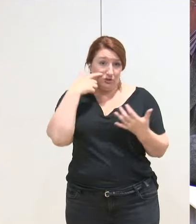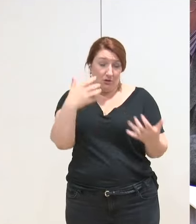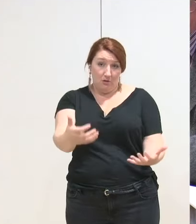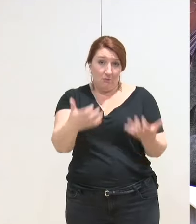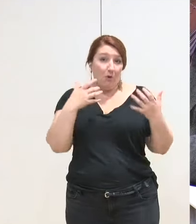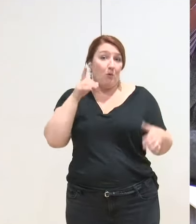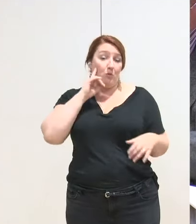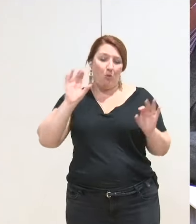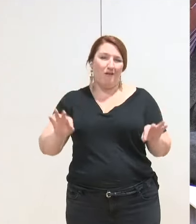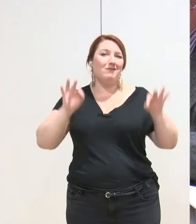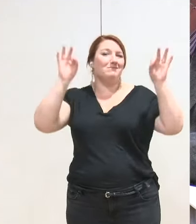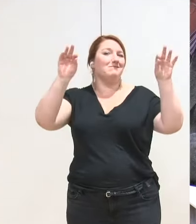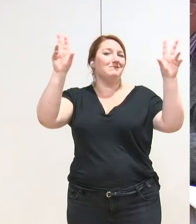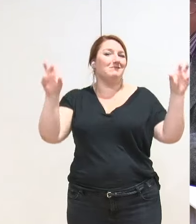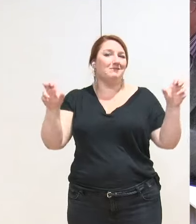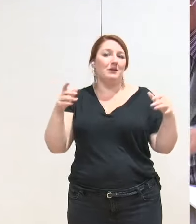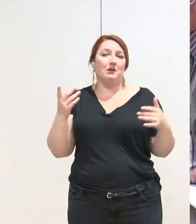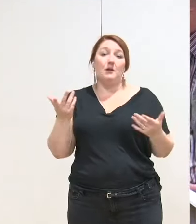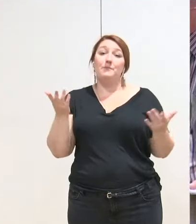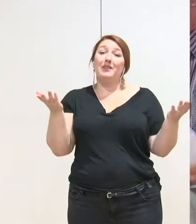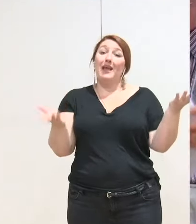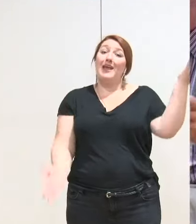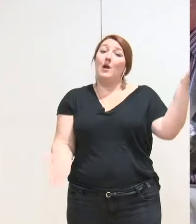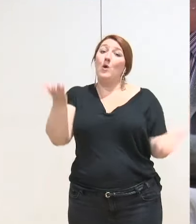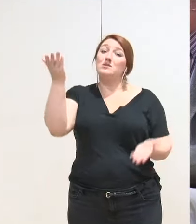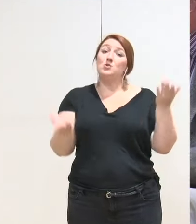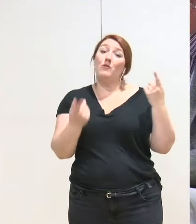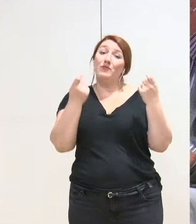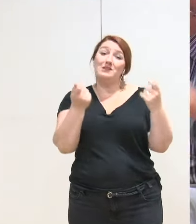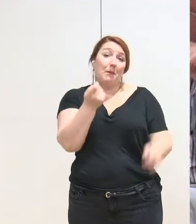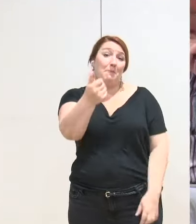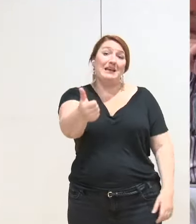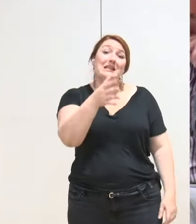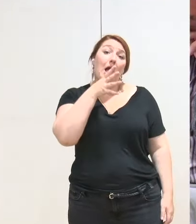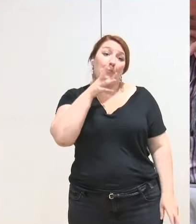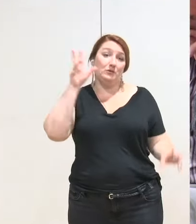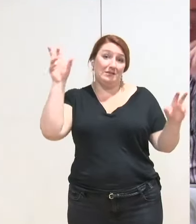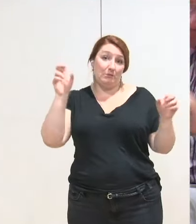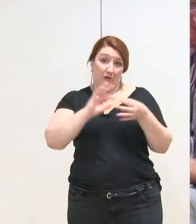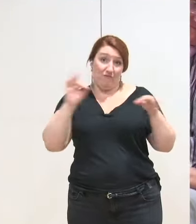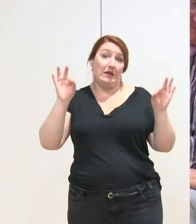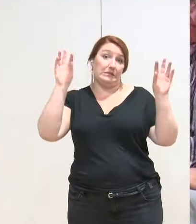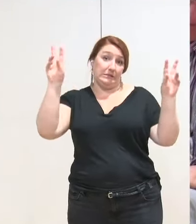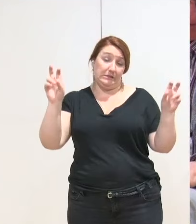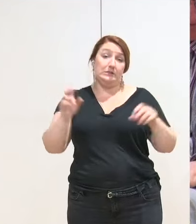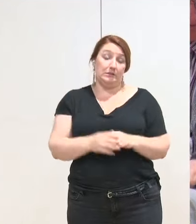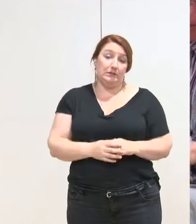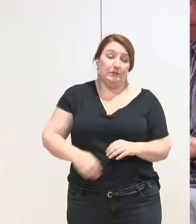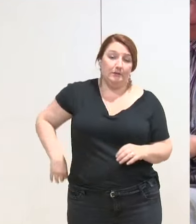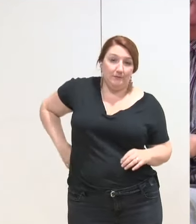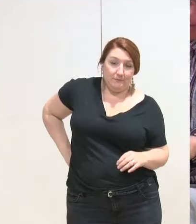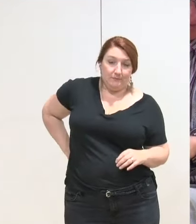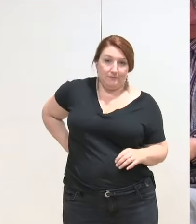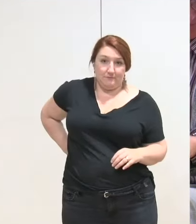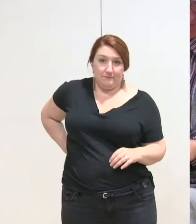cite d'équation financière quasi impossible c'est le test qui nous a le texte qui nous a été transmis à tous monsieur